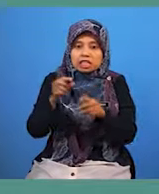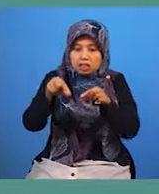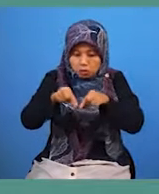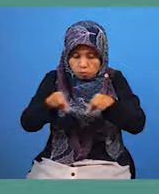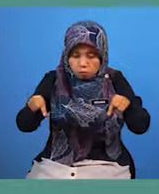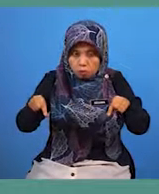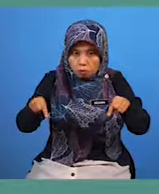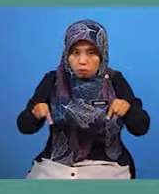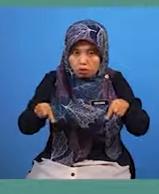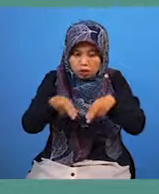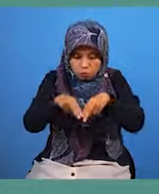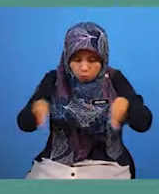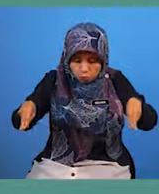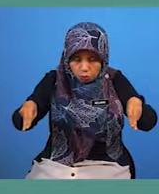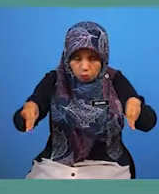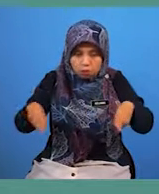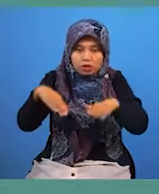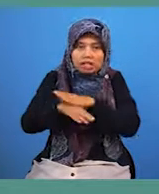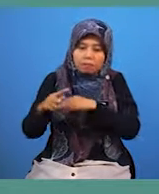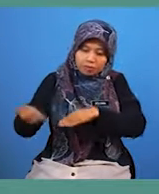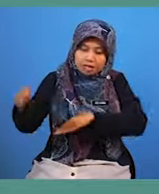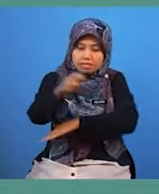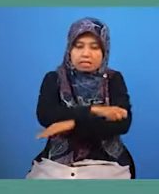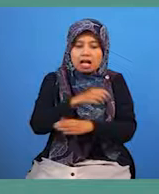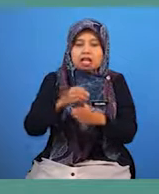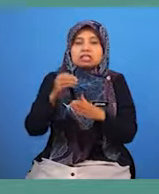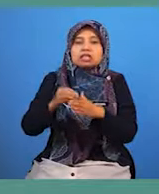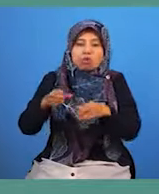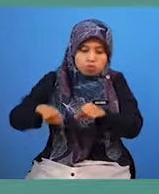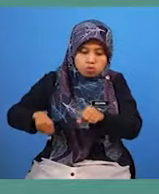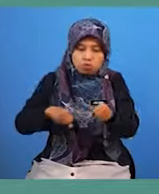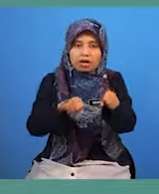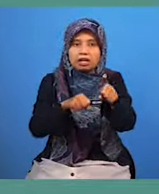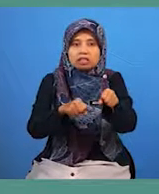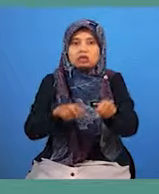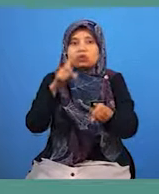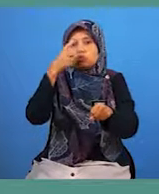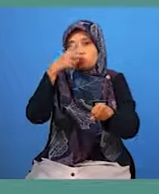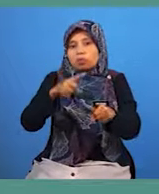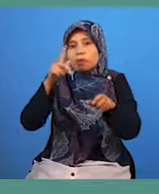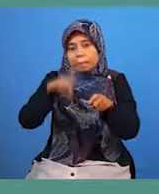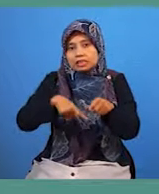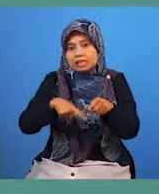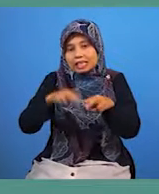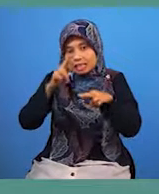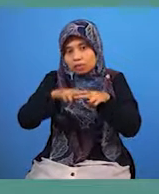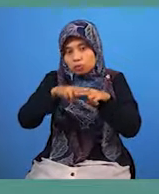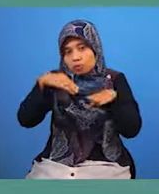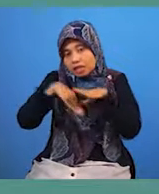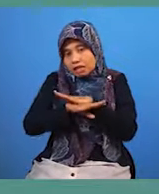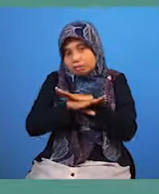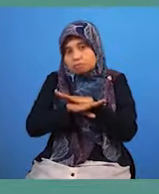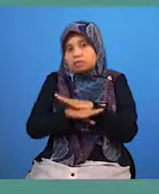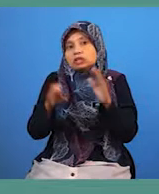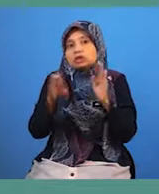dahulu sama ada di tasik ataupun di sungai. Ini bagi memastikan kedudukan kedalaman